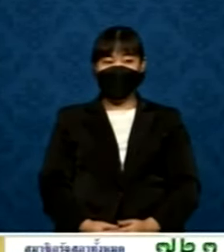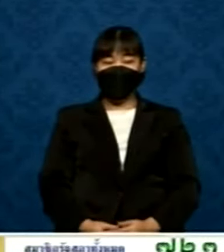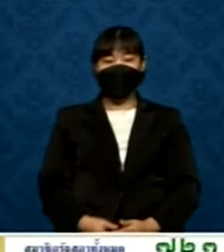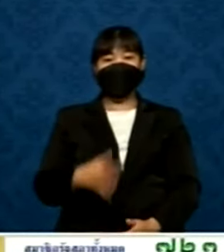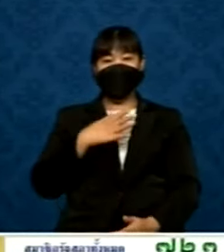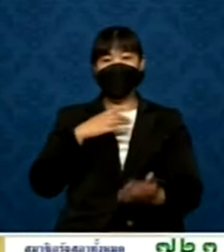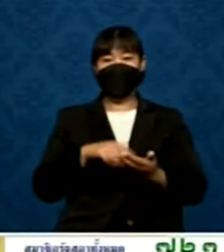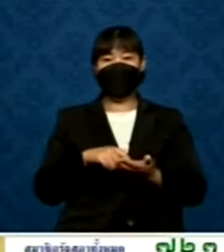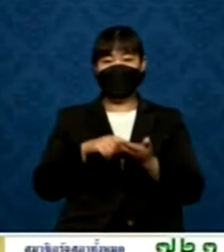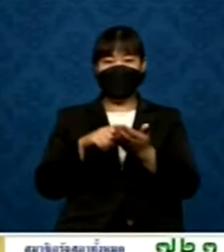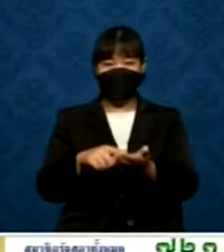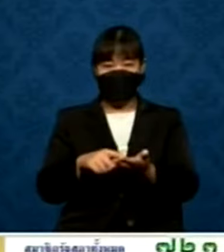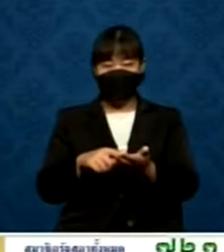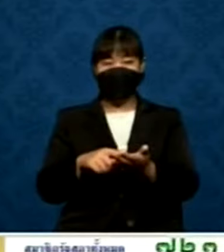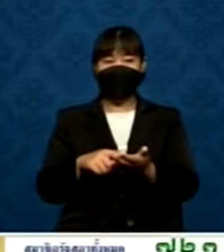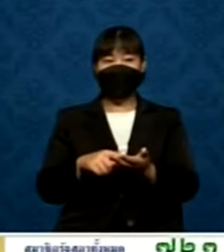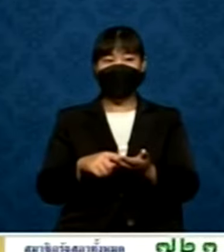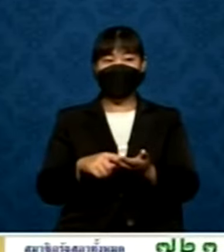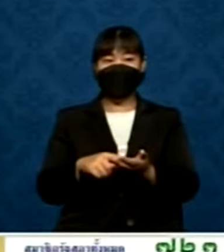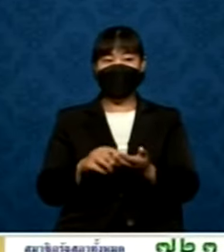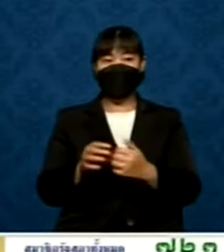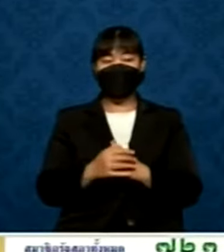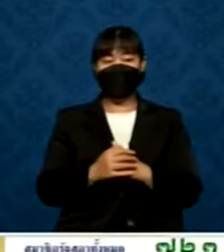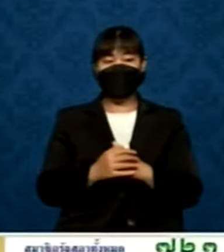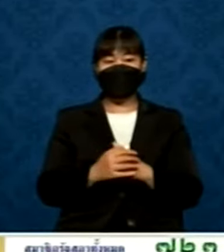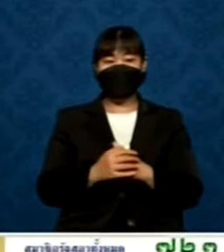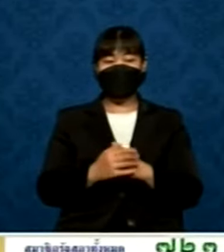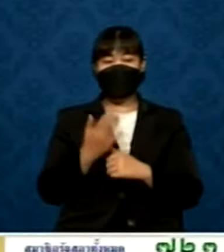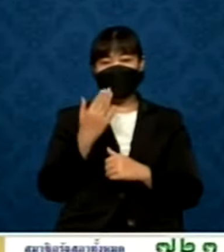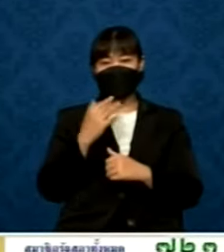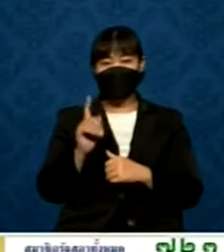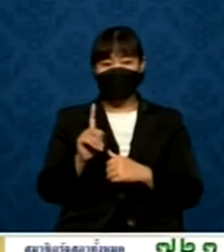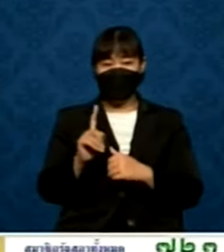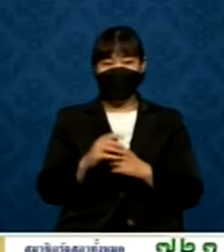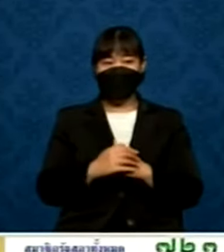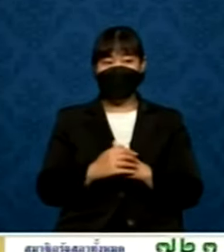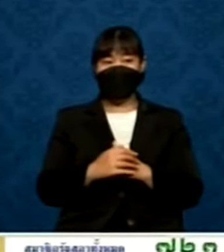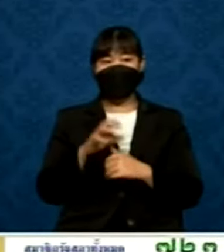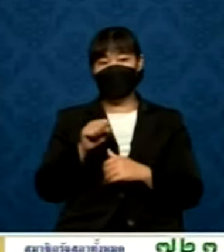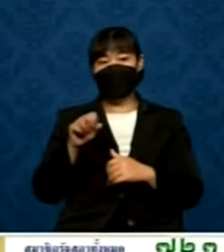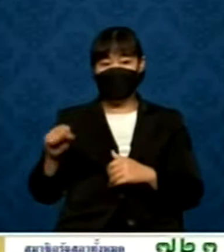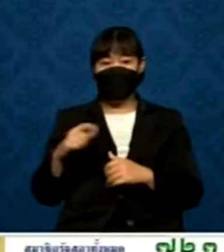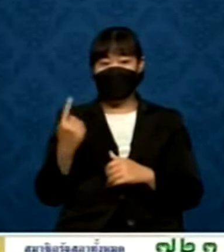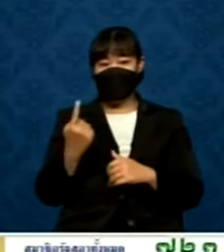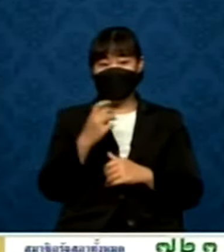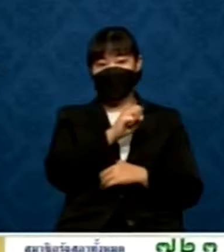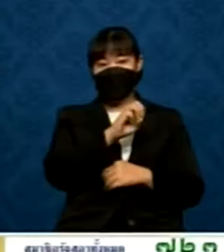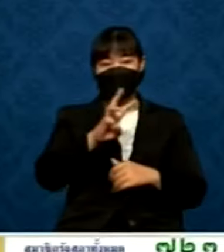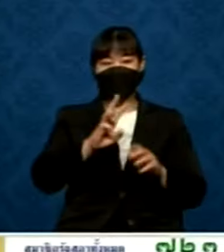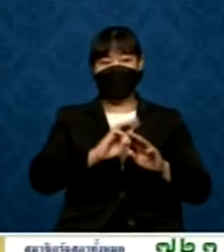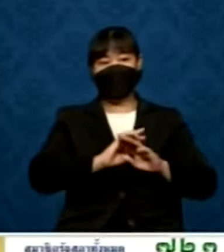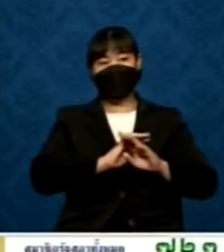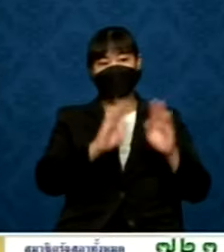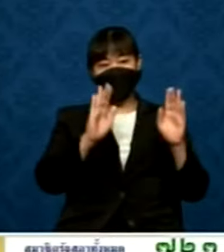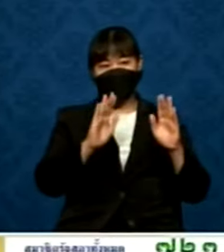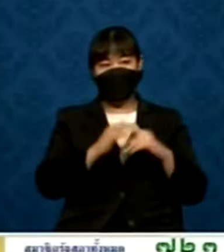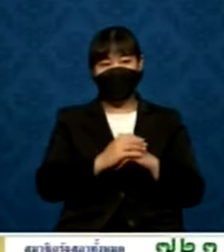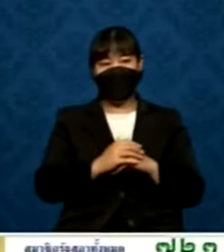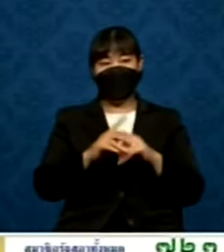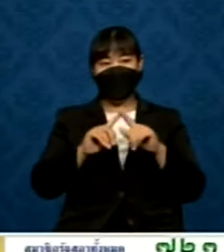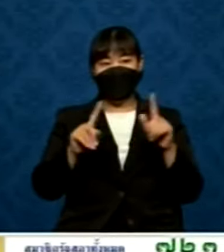อสิ่งที่สุดโต่งไปหรือไม่เพราะว่าเรากำลังจะเสนอให้เป็นสภาเดียวยกเลิกวุฒิสภาแต่กำลังเอาเข้ามาแก้รัฐธร